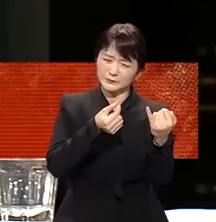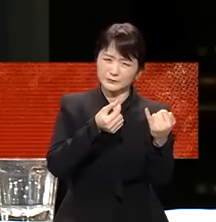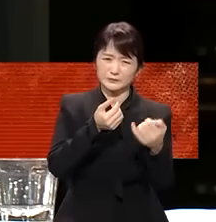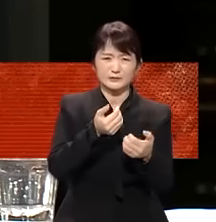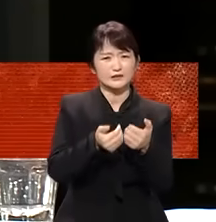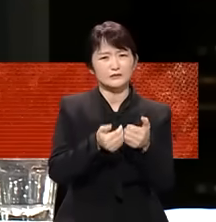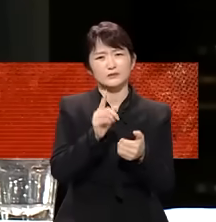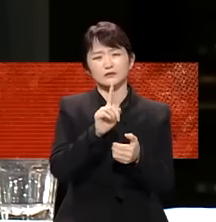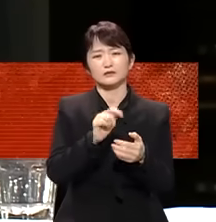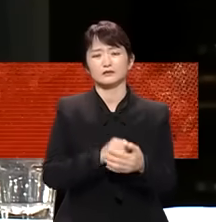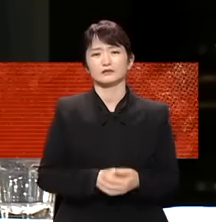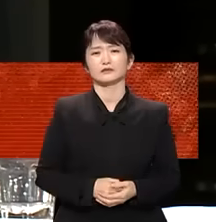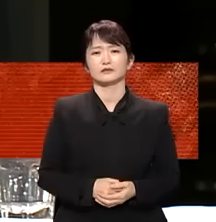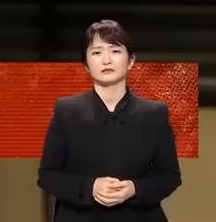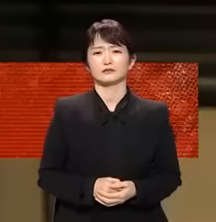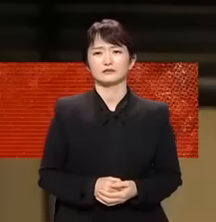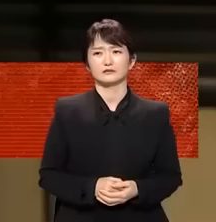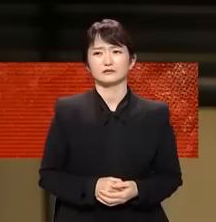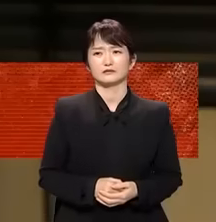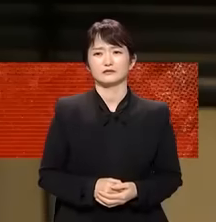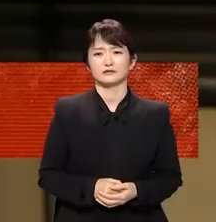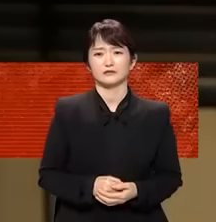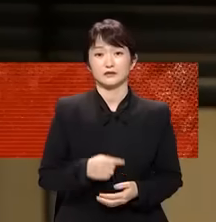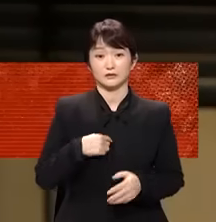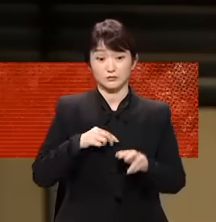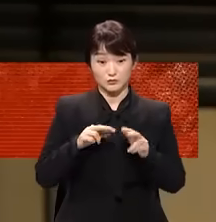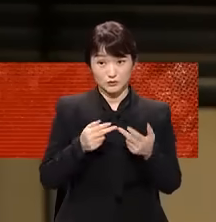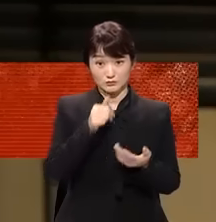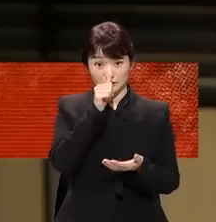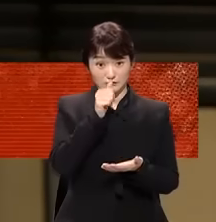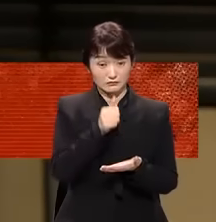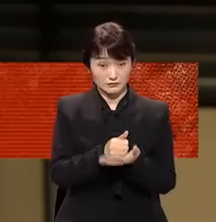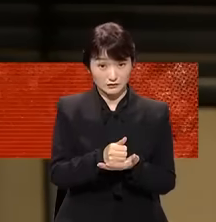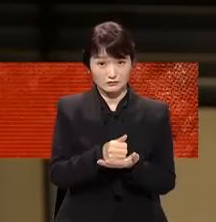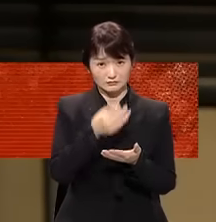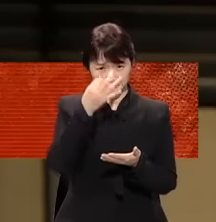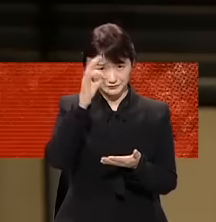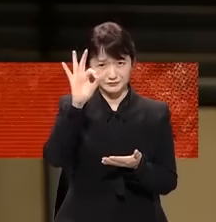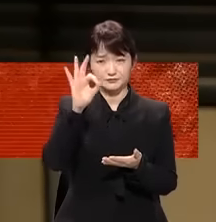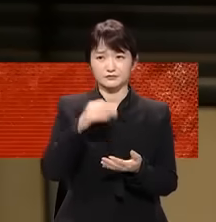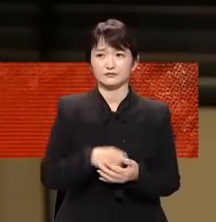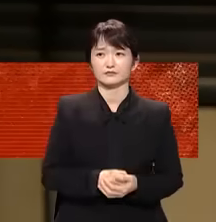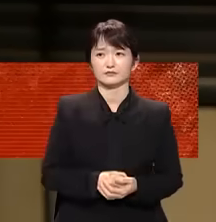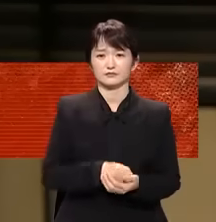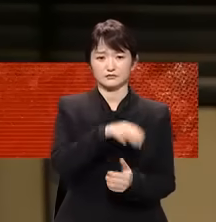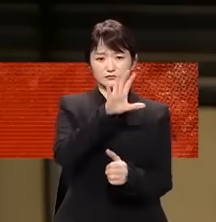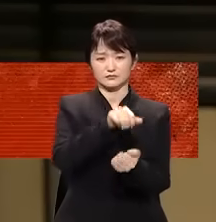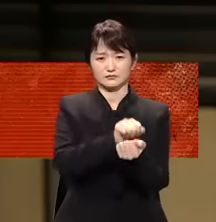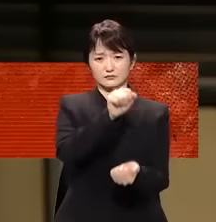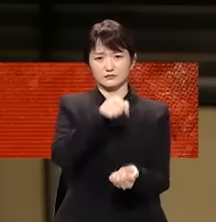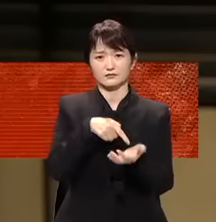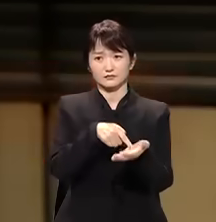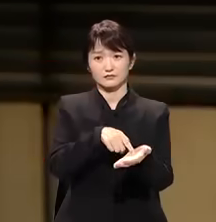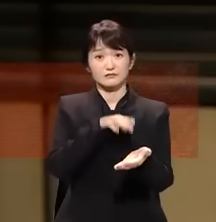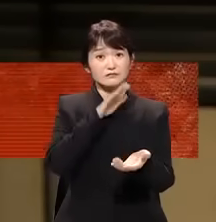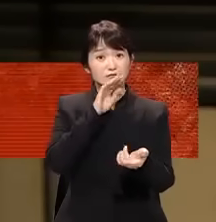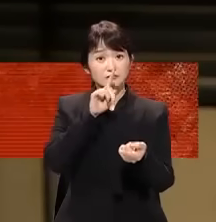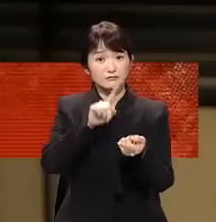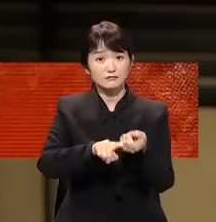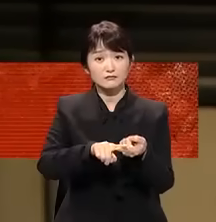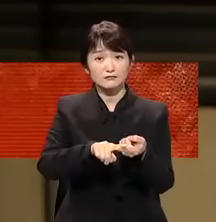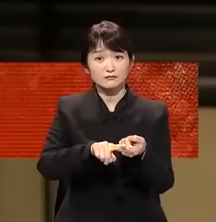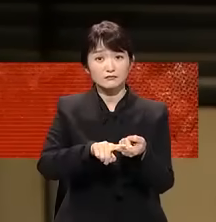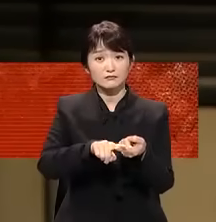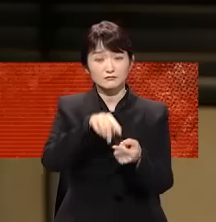되는 겁니까 이제 일단은 뭐 본인의 범행 자체는 부인하고 있지 않은 것으로 알려져 있고요 경찰은 구속장 신청했으면 이건 너무나 당연히